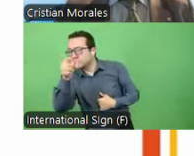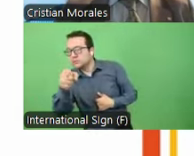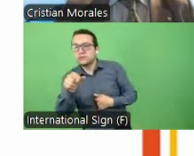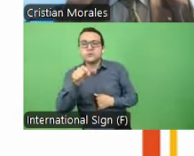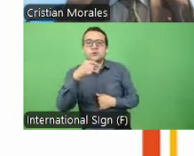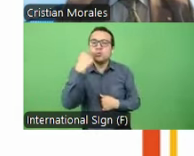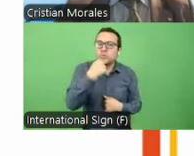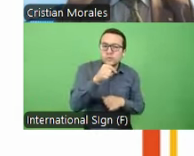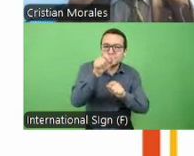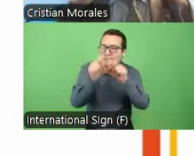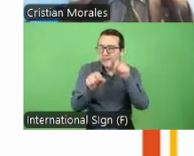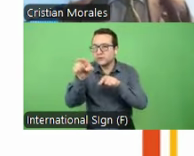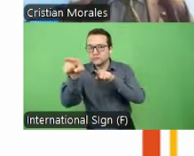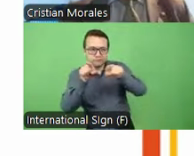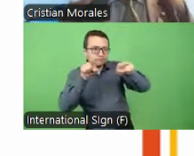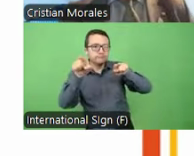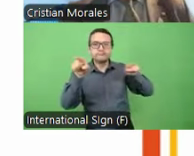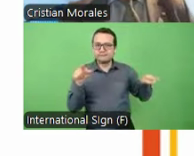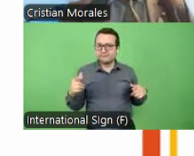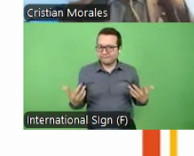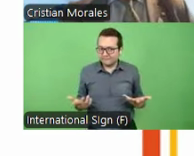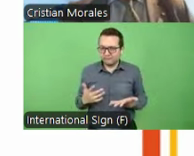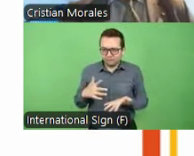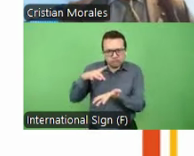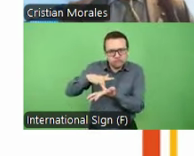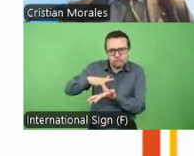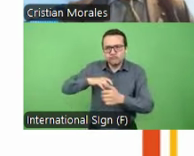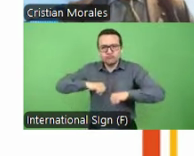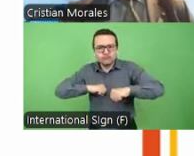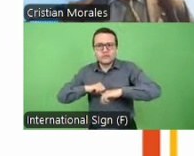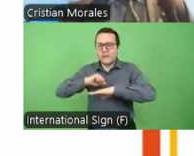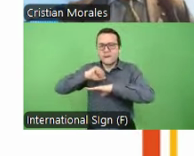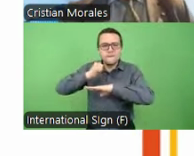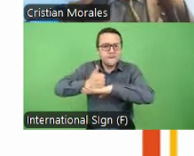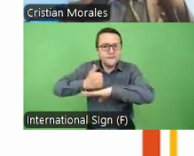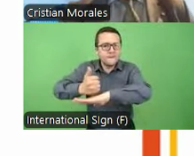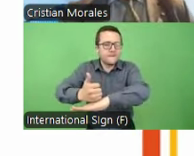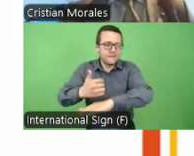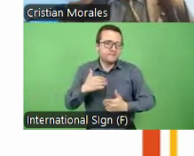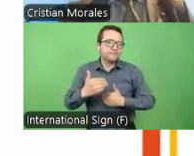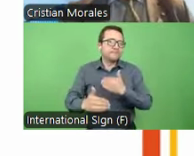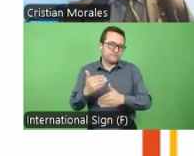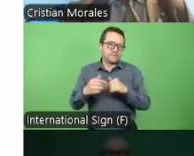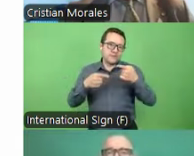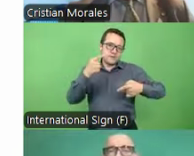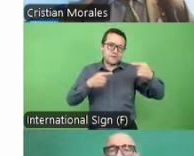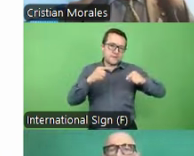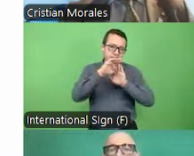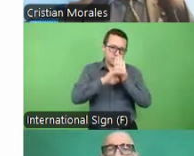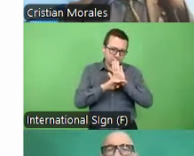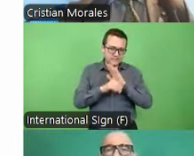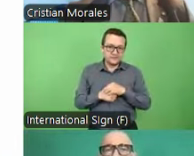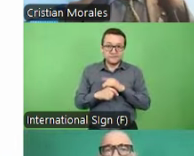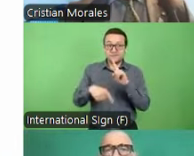alguna forma financière et intervienen, l'ensemble des participan en los acteurs qui territorios a la participent hora de sur le formular terrain políticas. au El segundo moment de elemento formuler